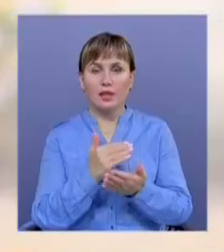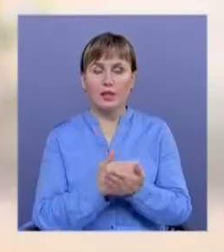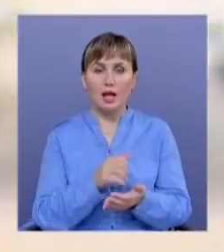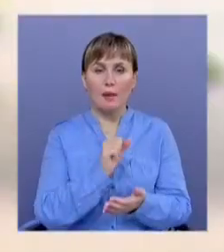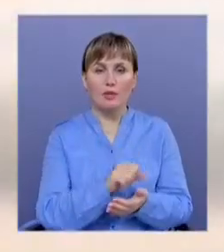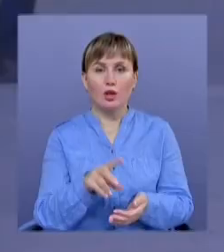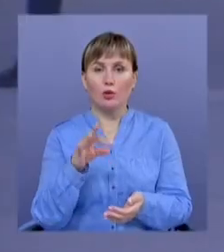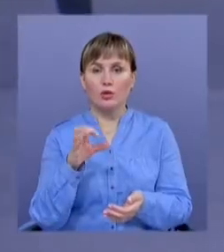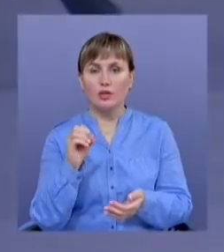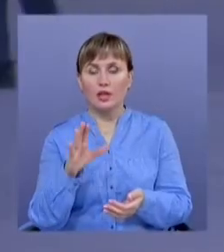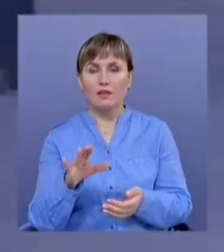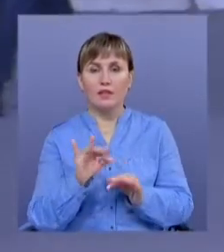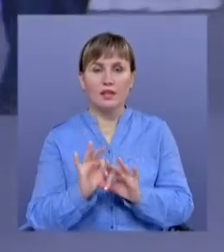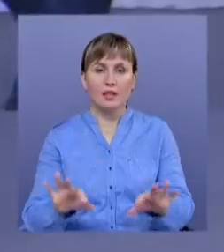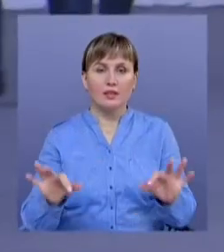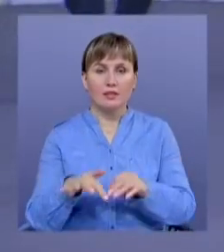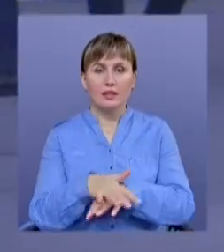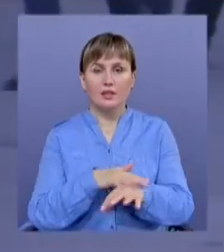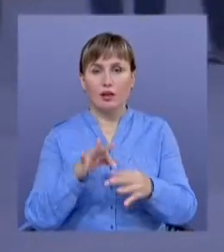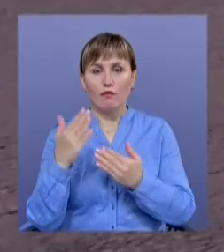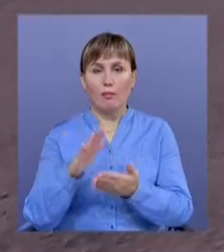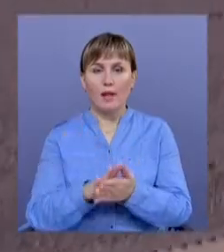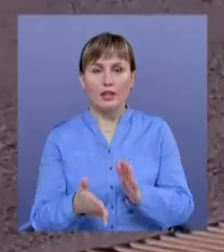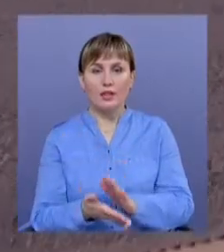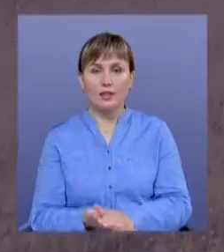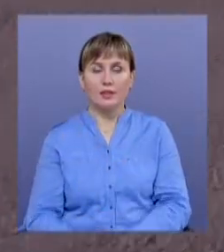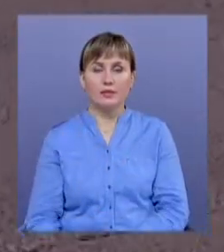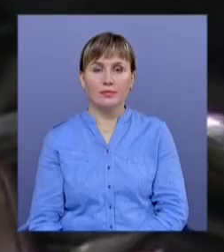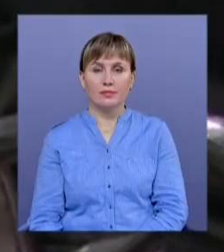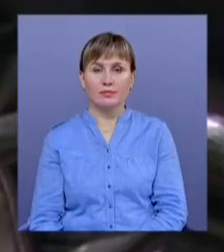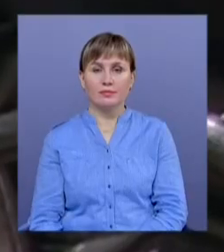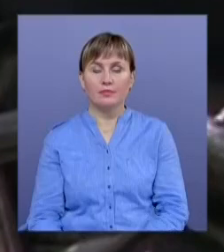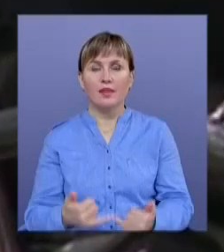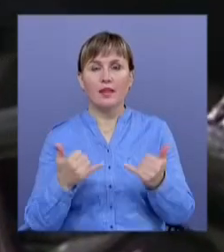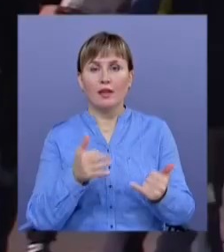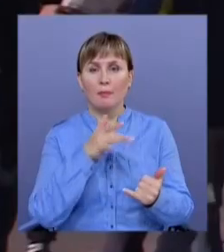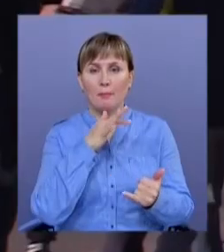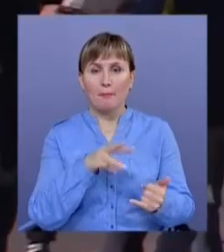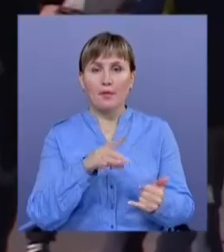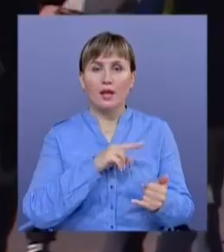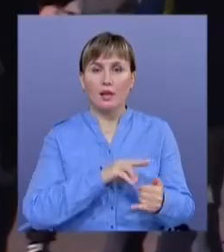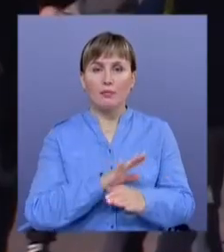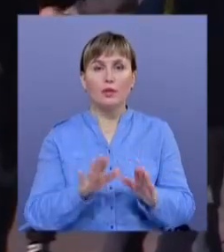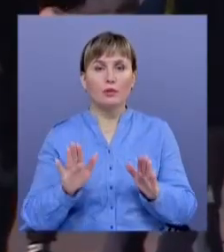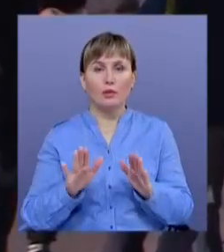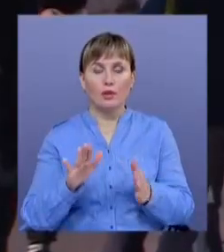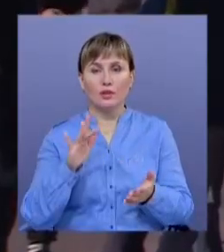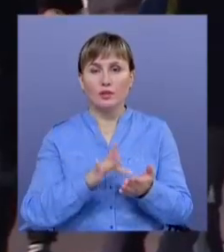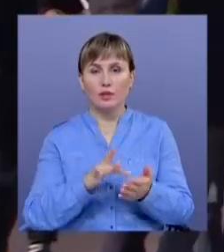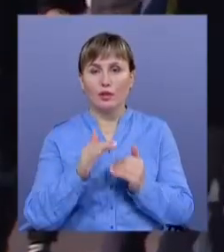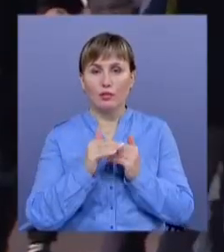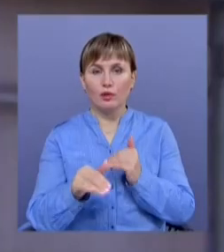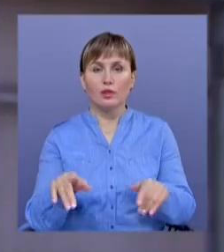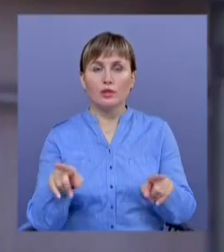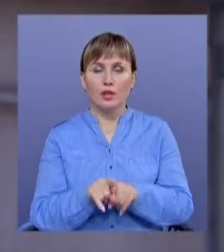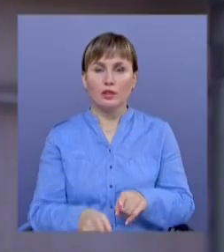Амиржана Косанова и рассказывать населению об ее положениях. На данный момент мы работаем не только на центральном уровне, а также